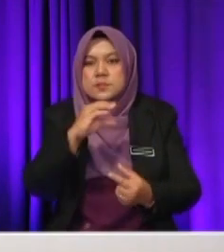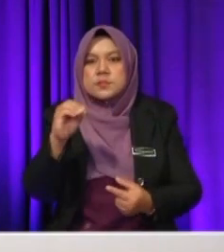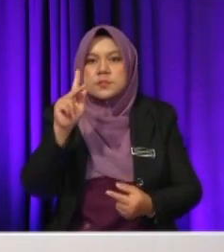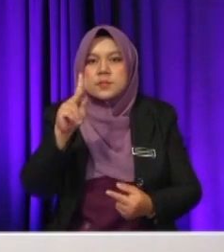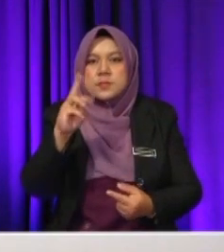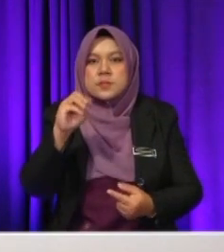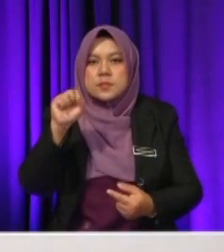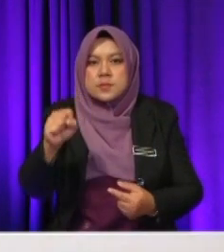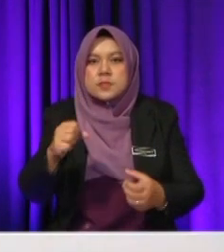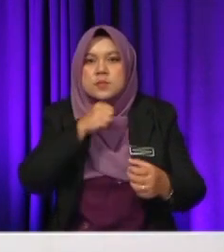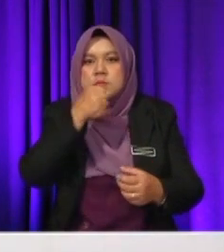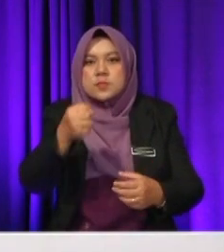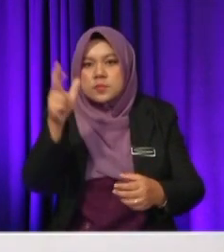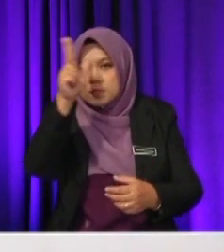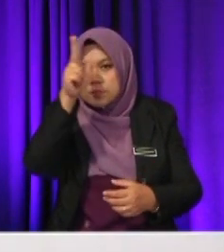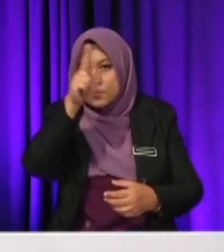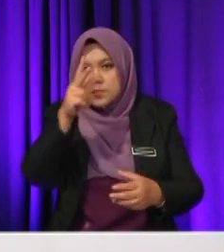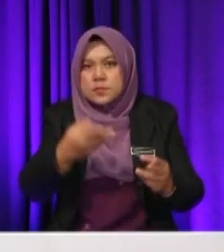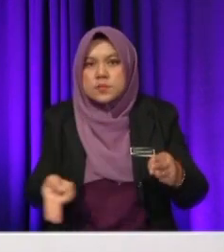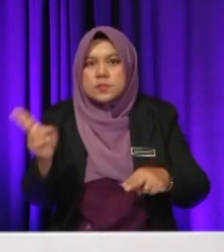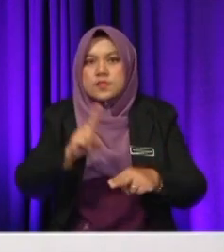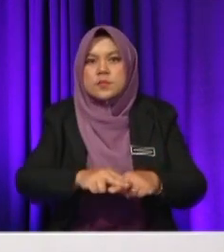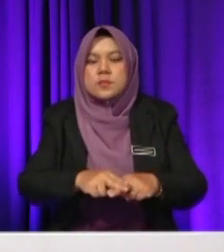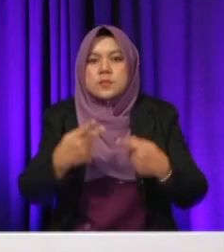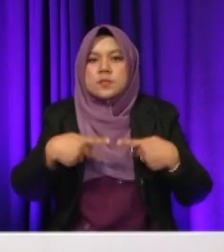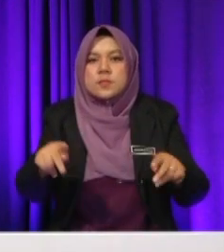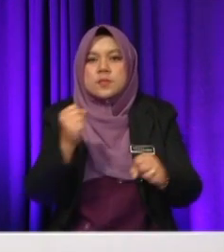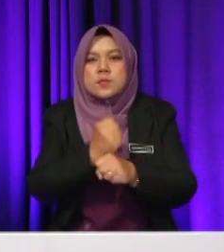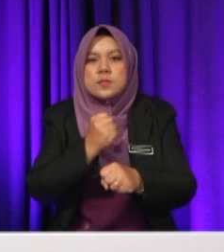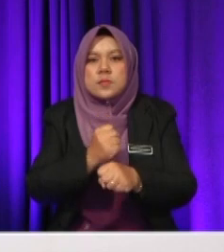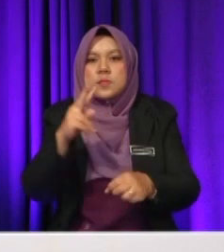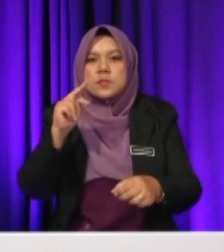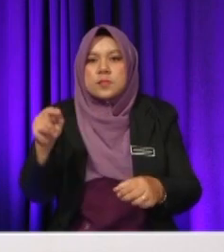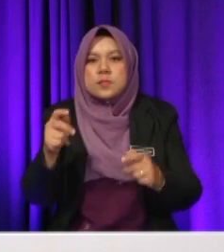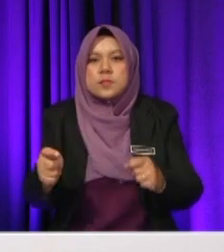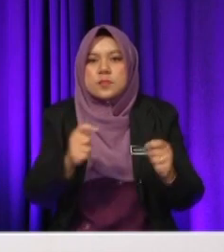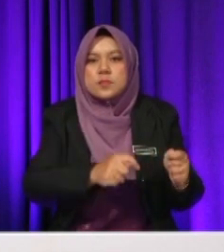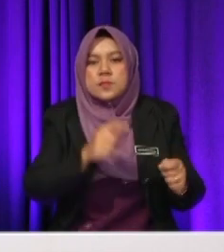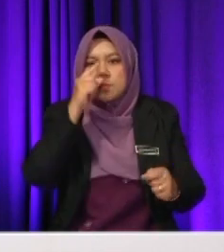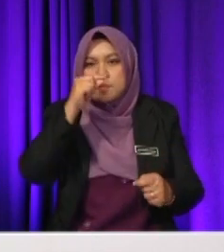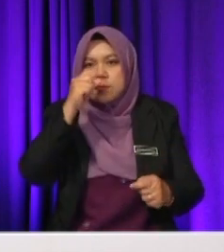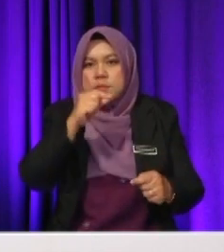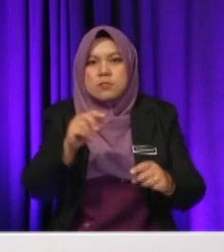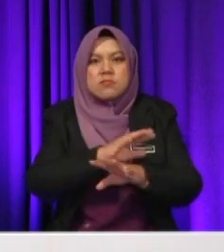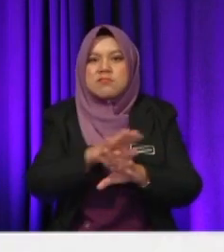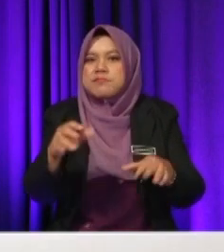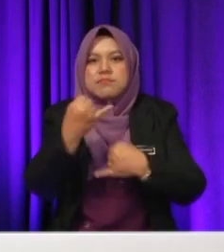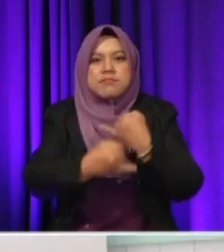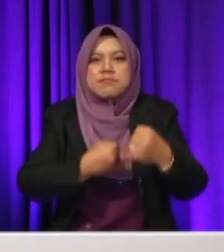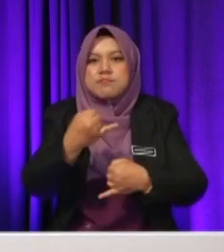ke kerajaan meningkatkan peluang pekerjaan dalam pencakbiran kritis tidak membuahkan hasil